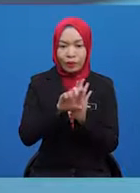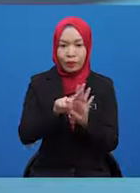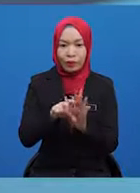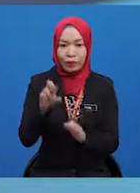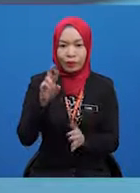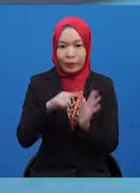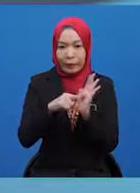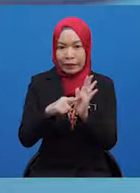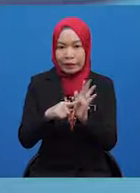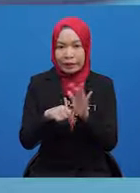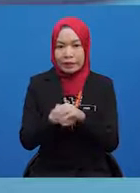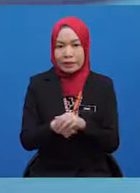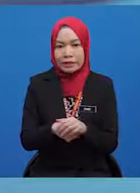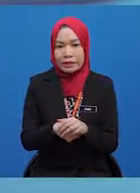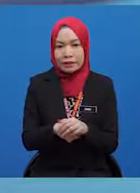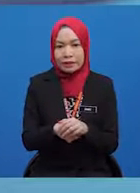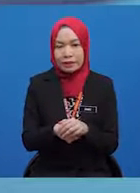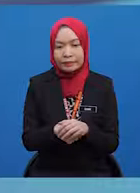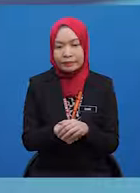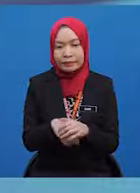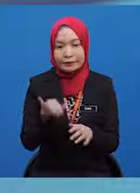Kiah dan aiskrimnya.